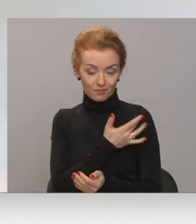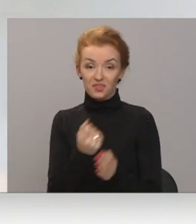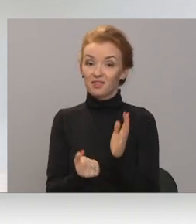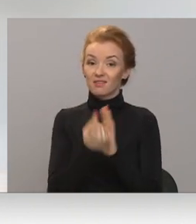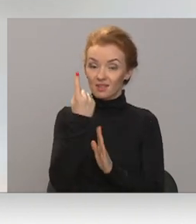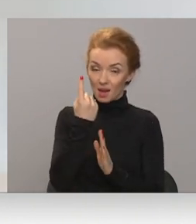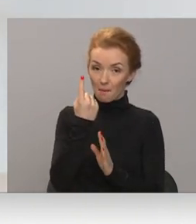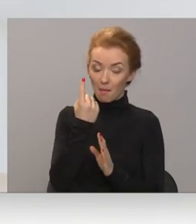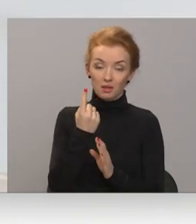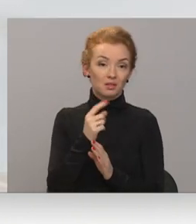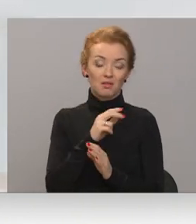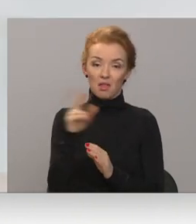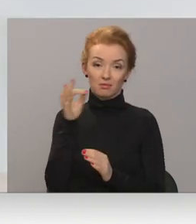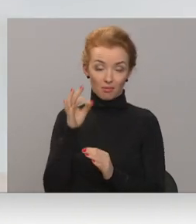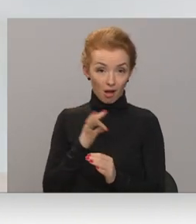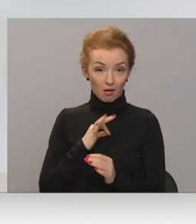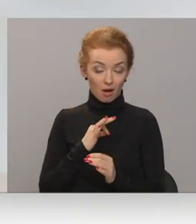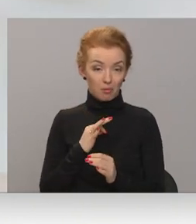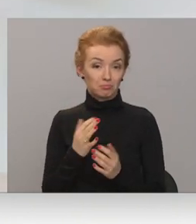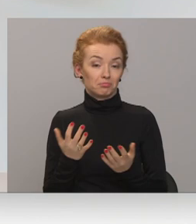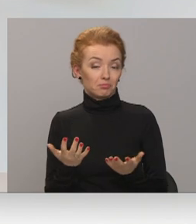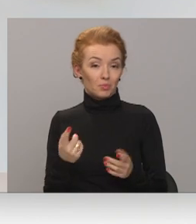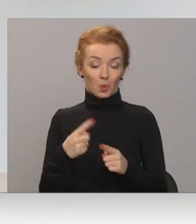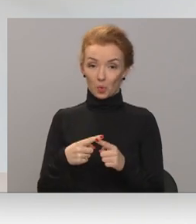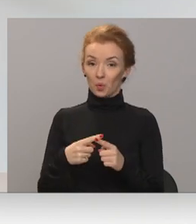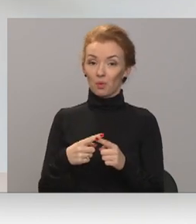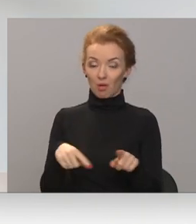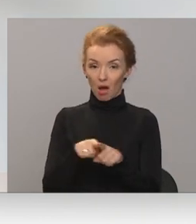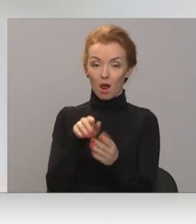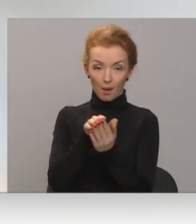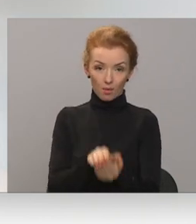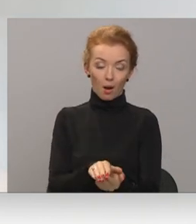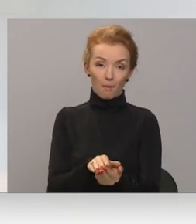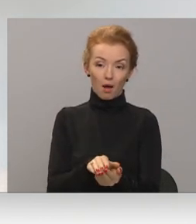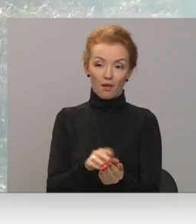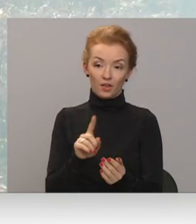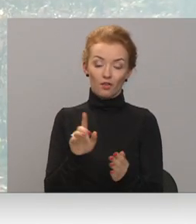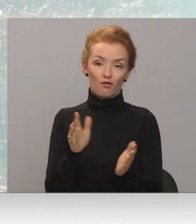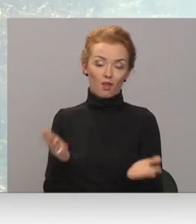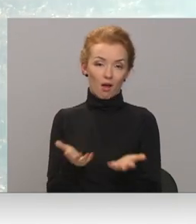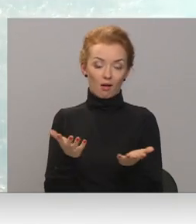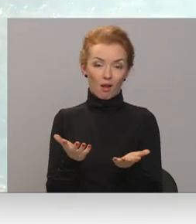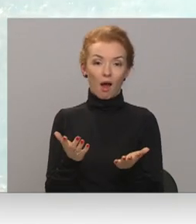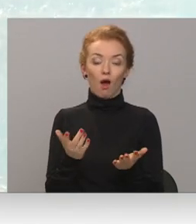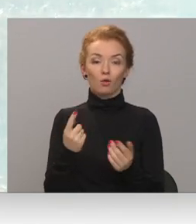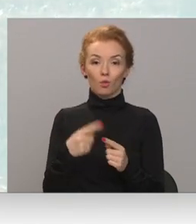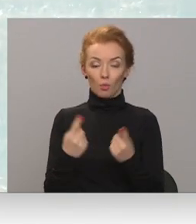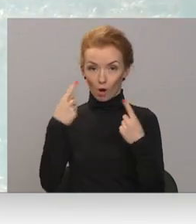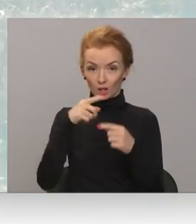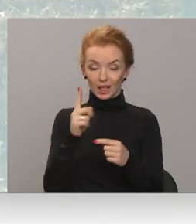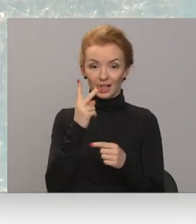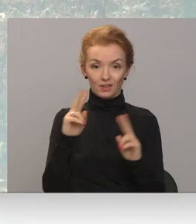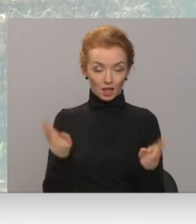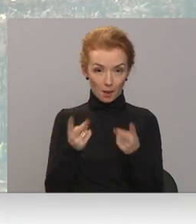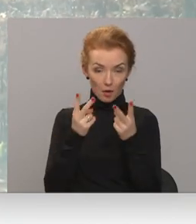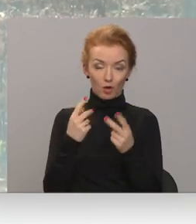tā īpaši neskaidro, ja? Un arī apglabāti vien vienkāršāk. Pašreiz Latvijā darbojas divas